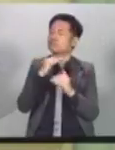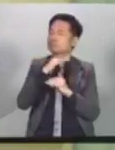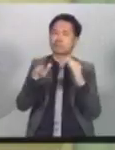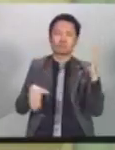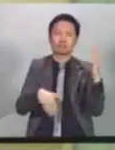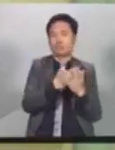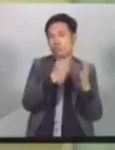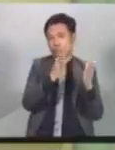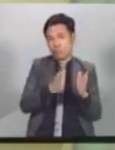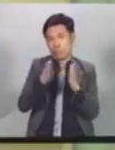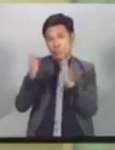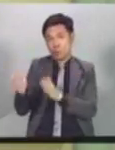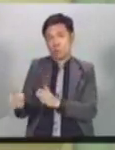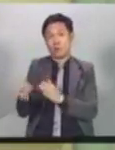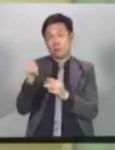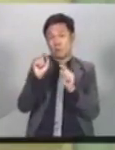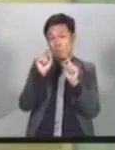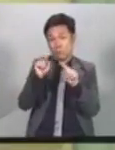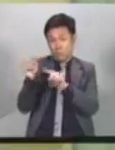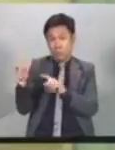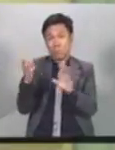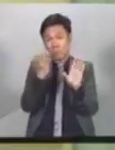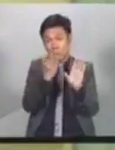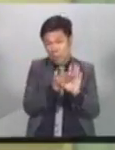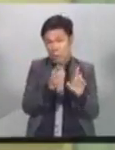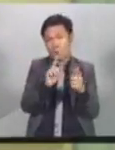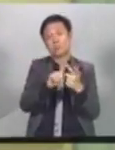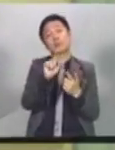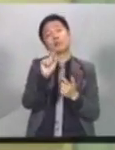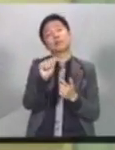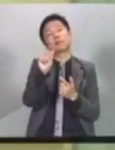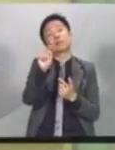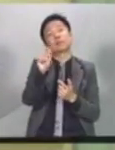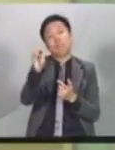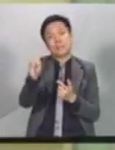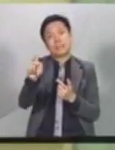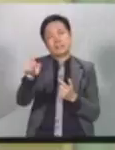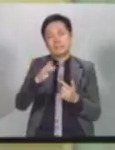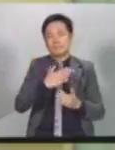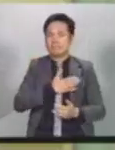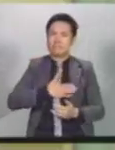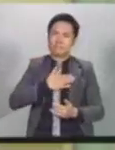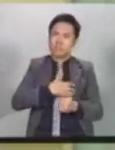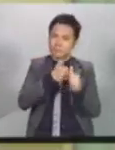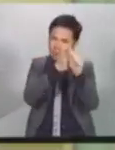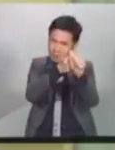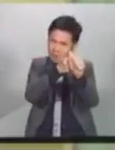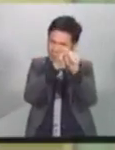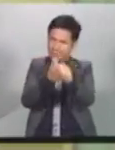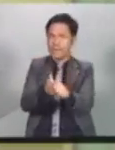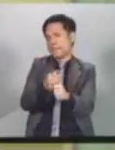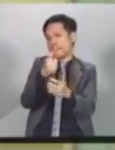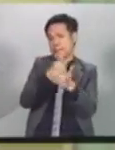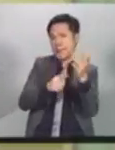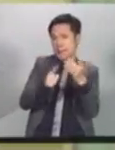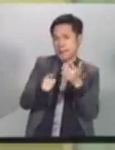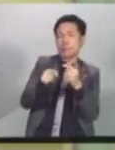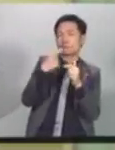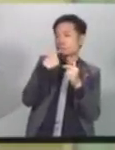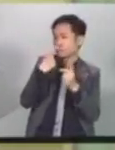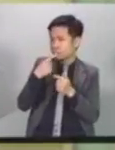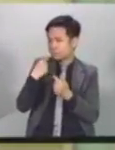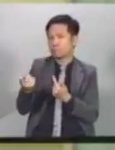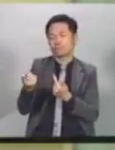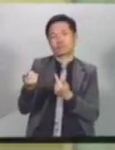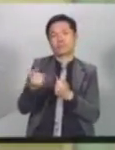ingin mengeluarkan wang dan sebagainya mengikut arahan yang dikeluarkan oleh petugas-petugas di bank,